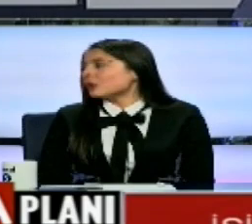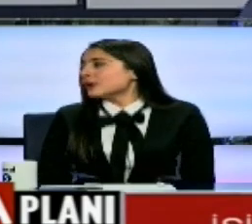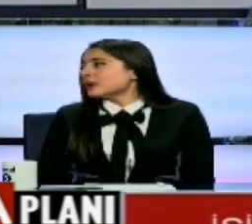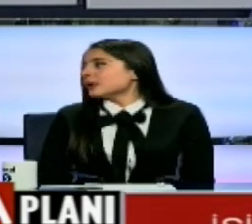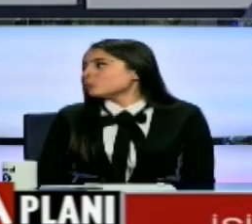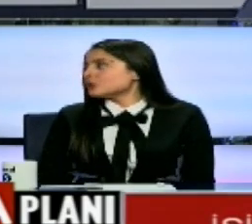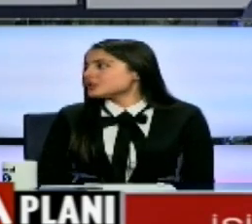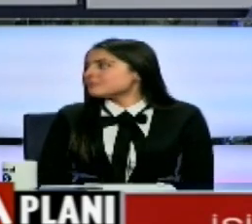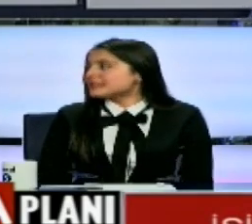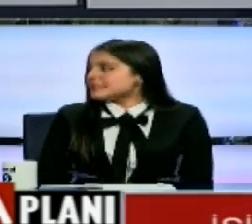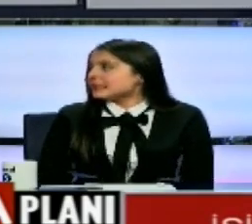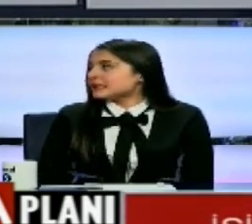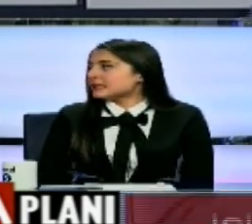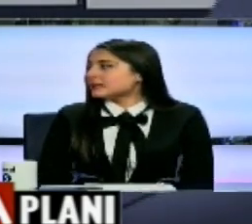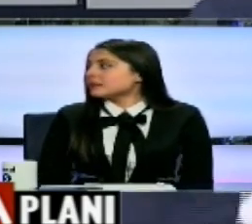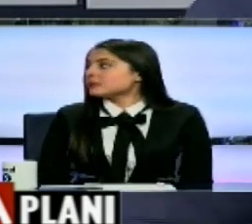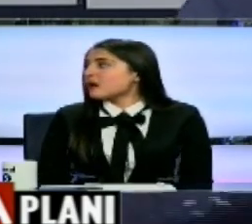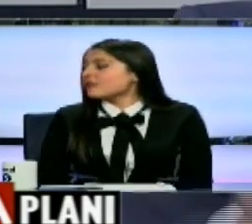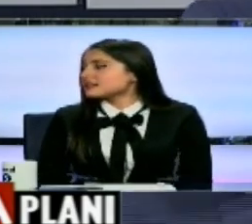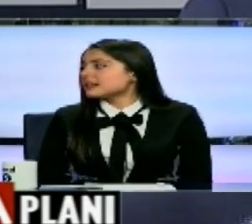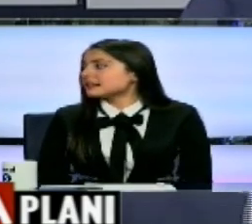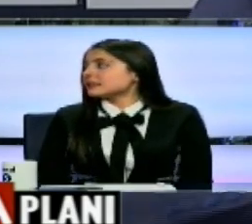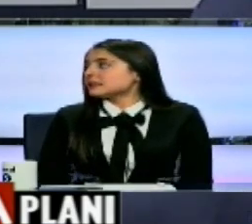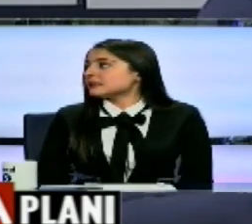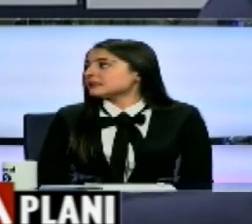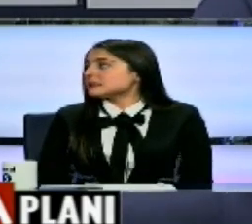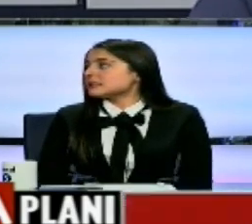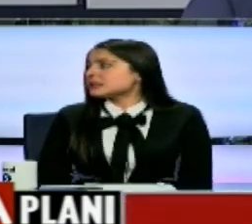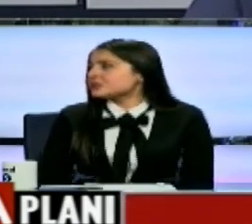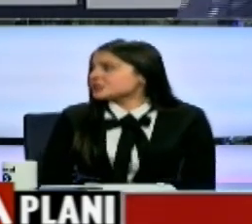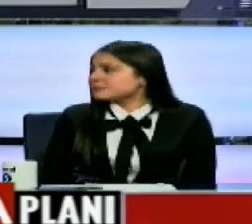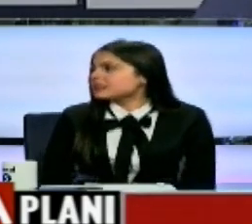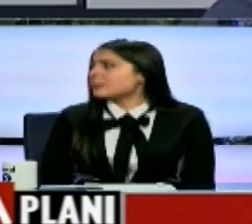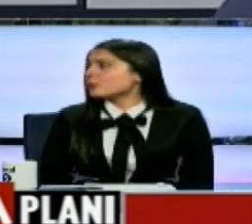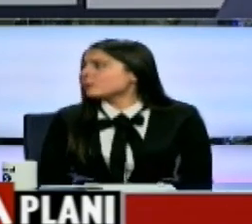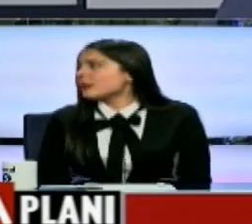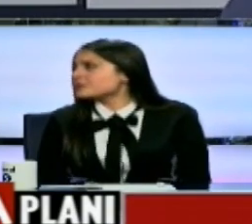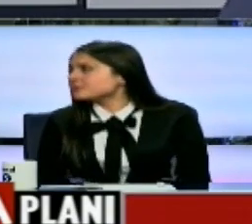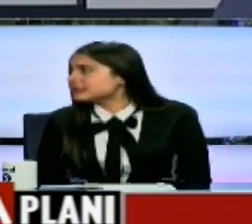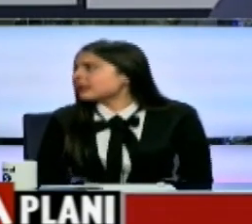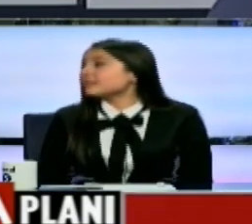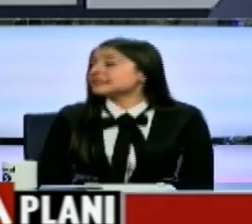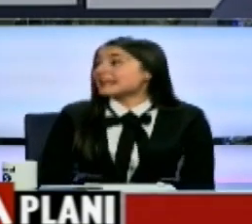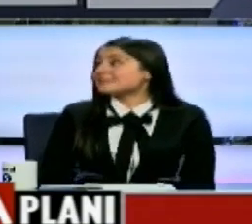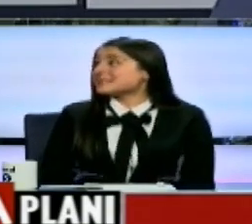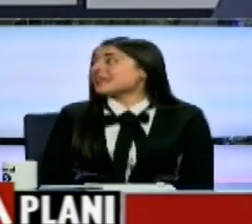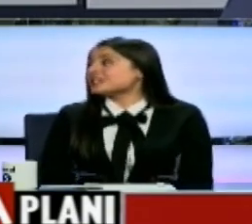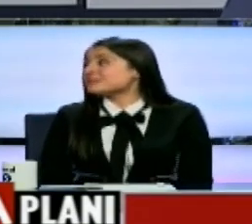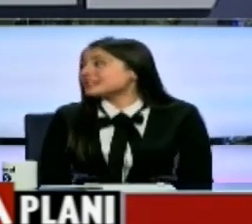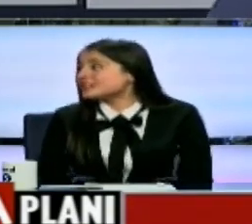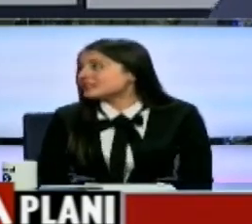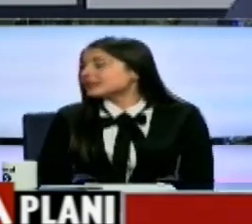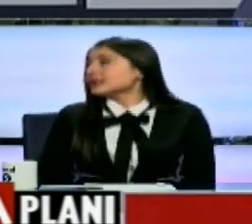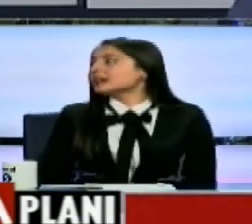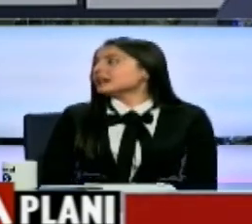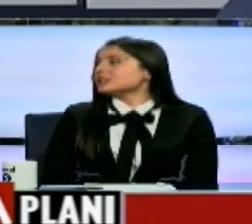getiriliyor. Bunun için biz daha fazla hani sıkıntı çıkmadan, problem çıkmadan ve kendimizi geliştirmek